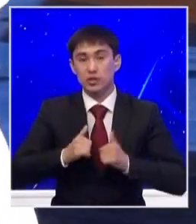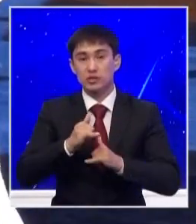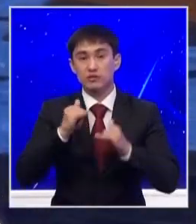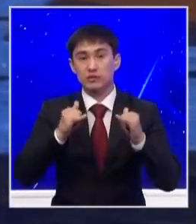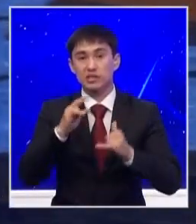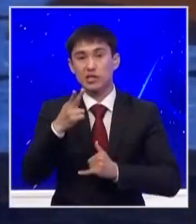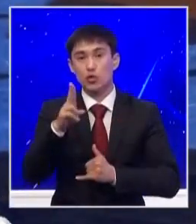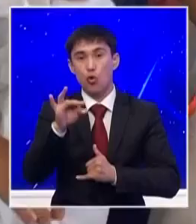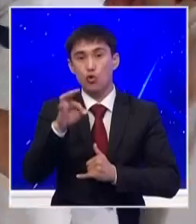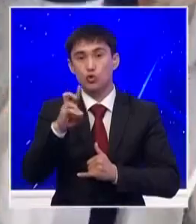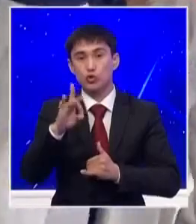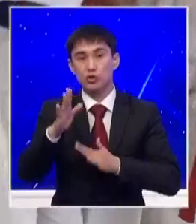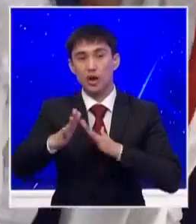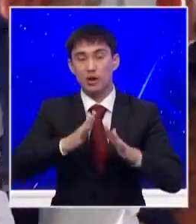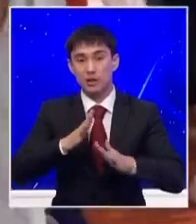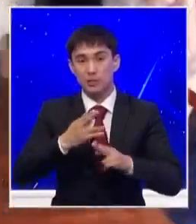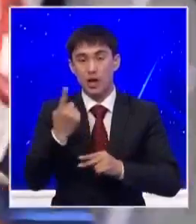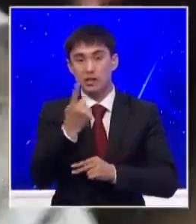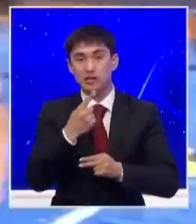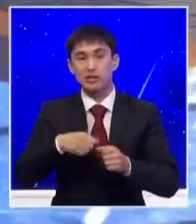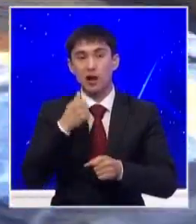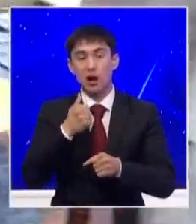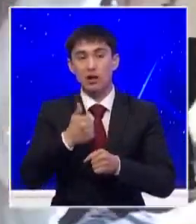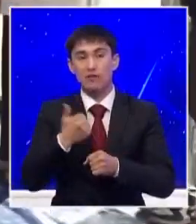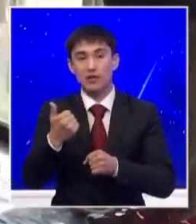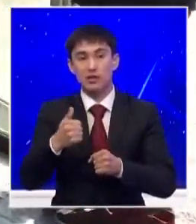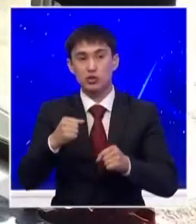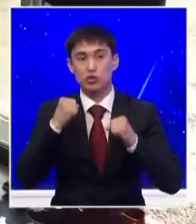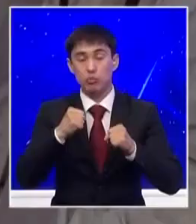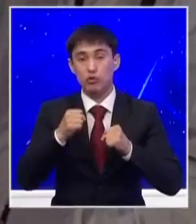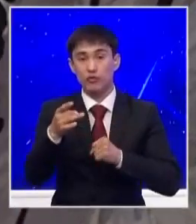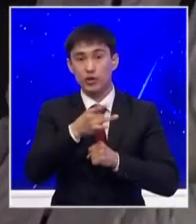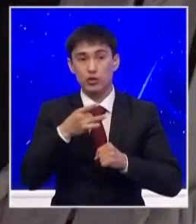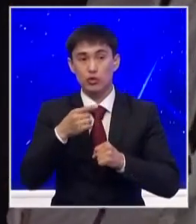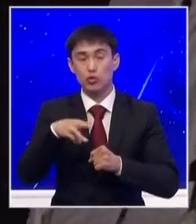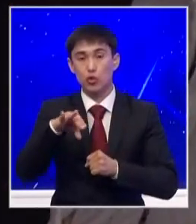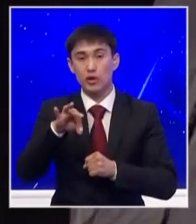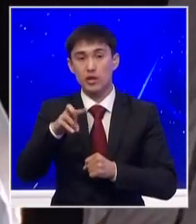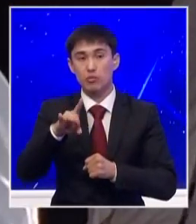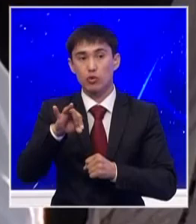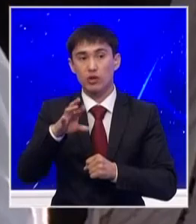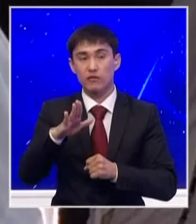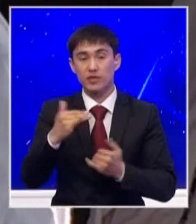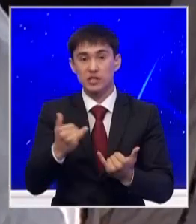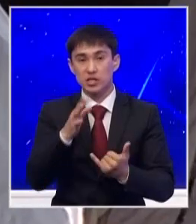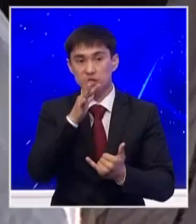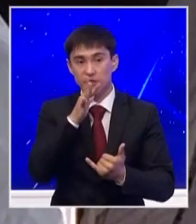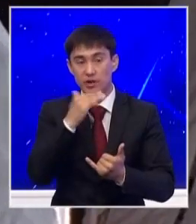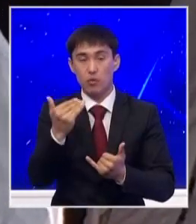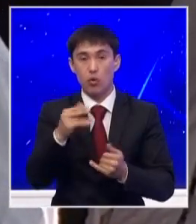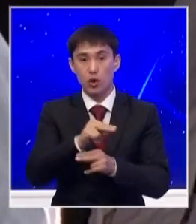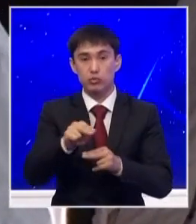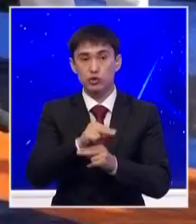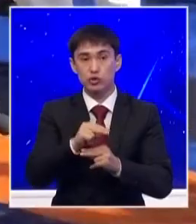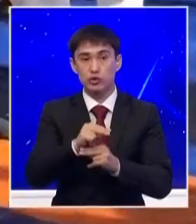развивается киокушин будакай карате. Один из основателей этого вида спорта в регионе – Тулеген Ермуратов. В настоящее время он